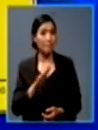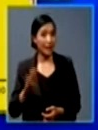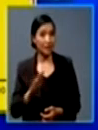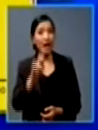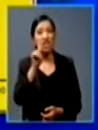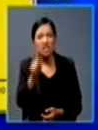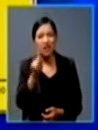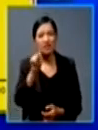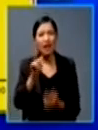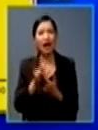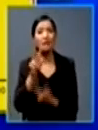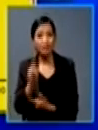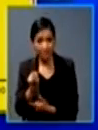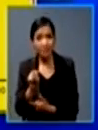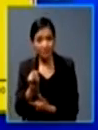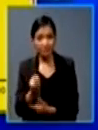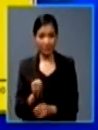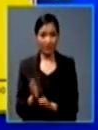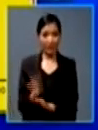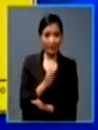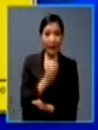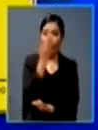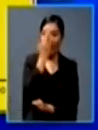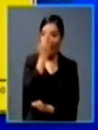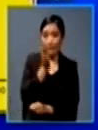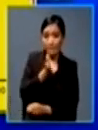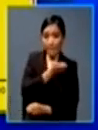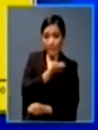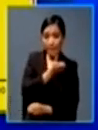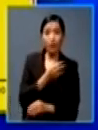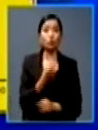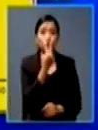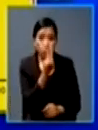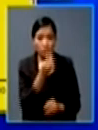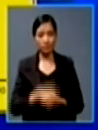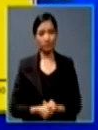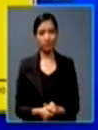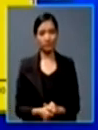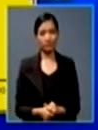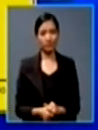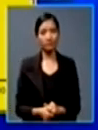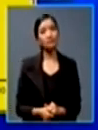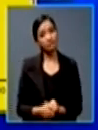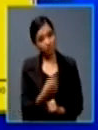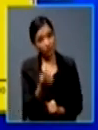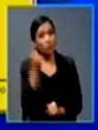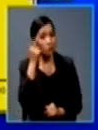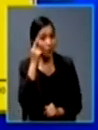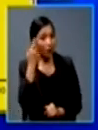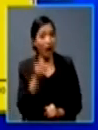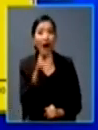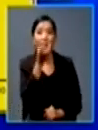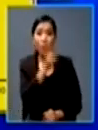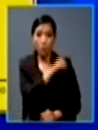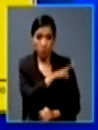นี้สีเหลืองส่วนแถวด้านหน้านะครับท่านผู้ชมที่ติดตามเป็นแฟนรายการมติครม.อยู่ก็จะรู้ว่าข้าว